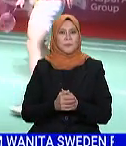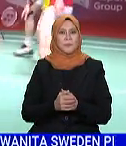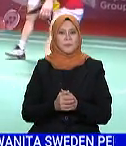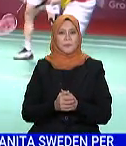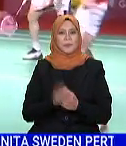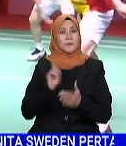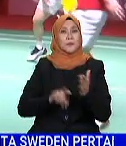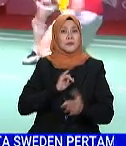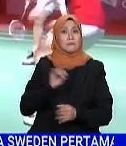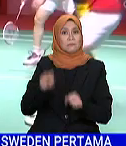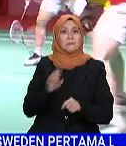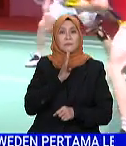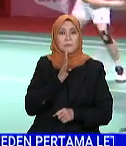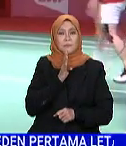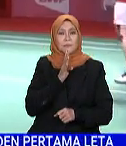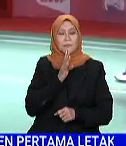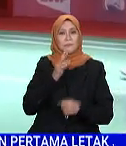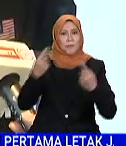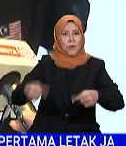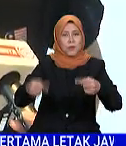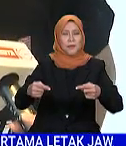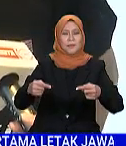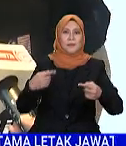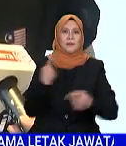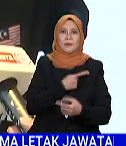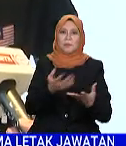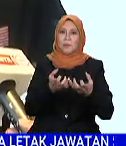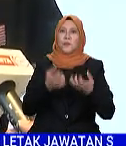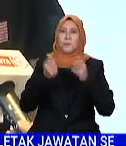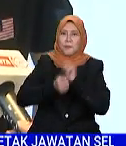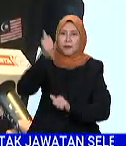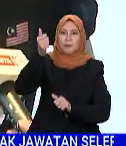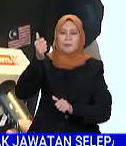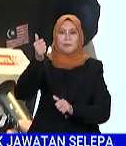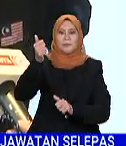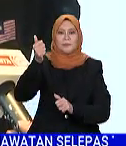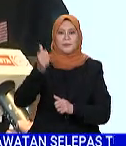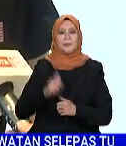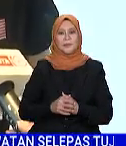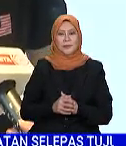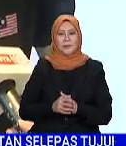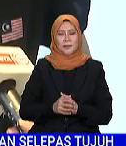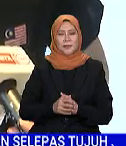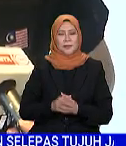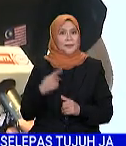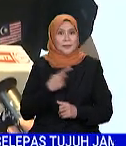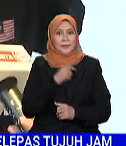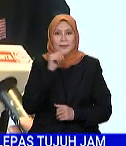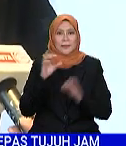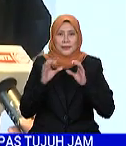what I can say is tournament kan, kita pun nak menang ya. Kita tak ada lah cakap sorry,